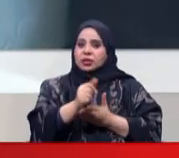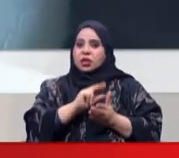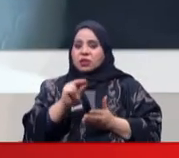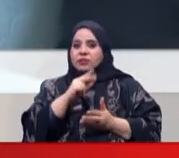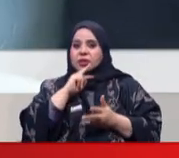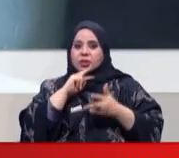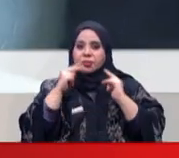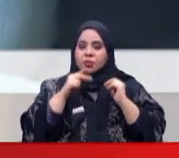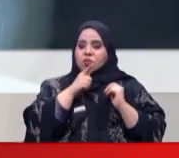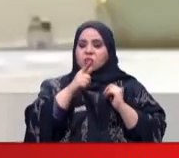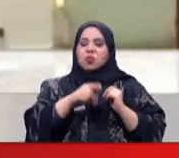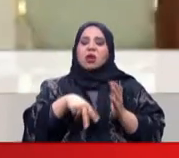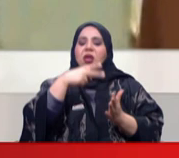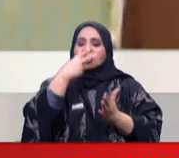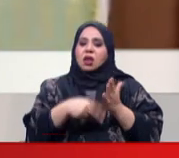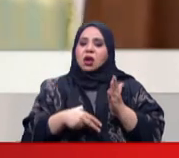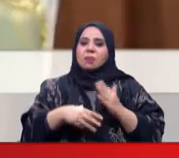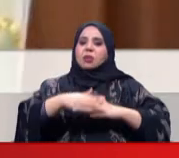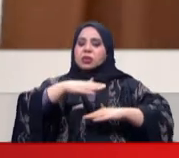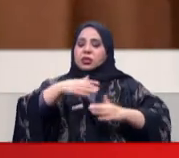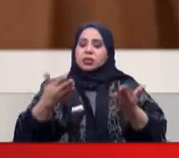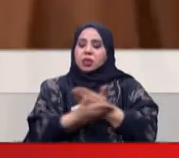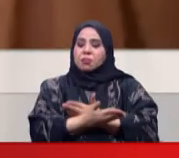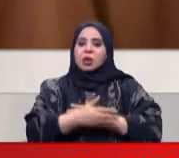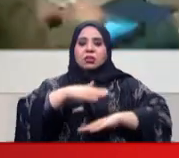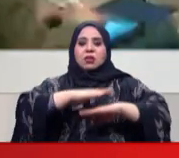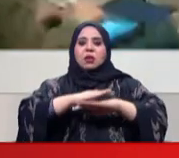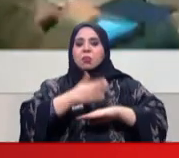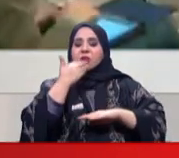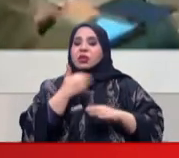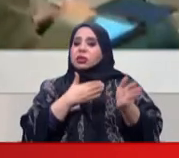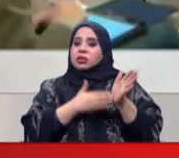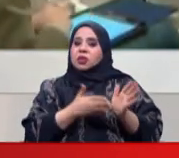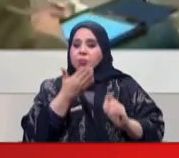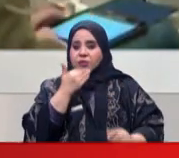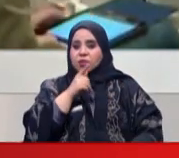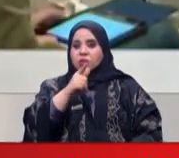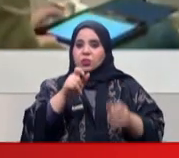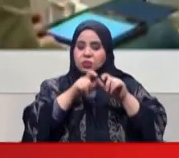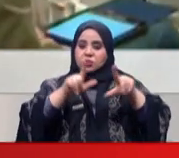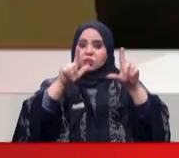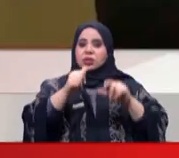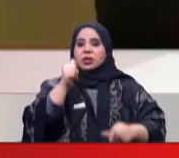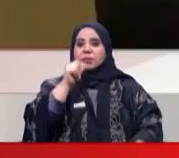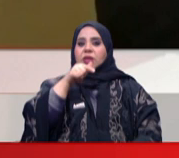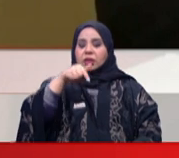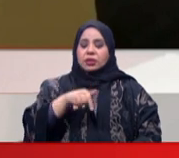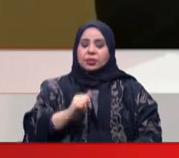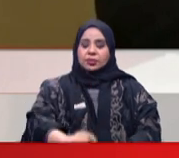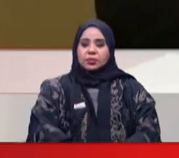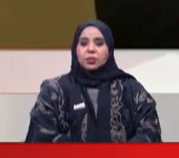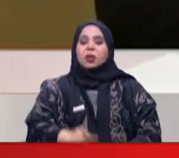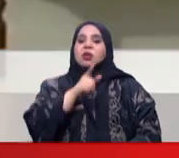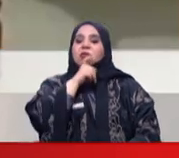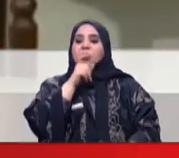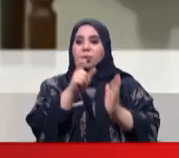بكافة المواثيق والمعاهدات الدولية، وأعتقد تقريركم الذي أوردته قبل قليل في النشرة يعني خير شاهد على ذلك. النظام